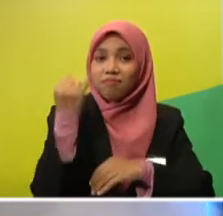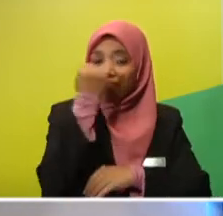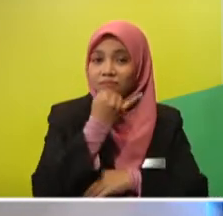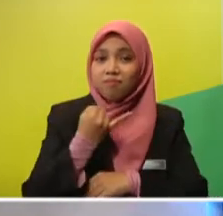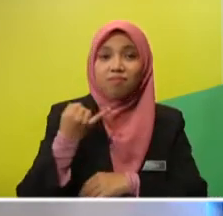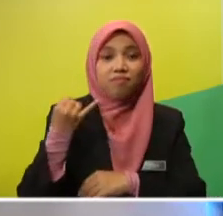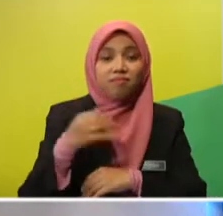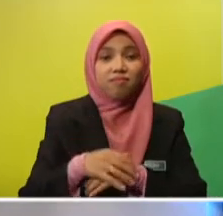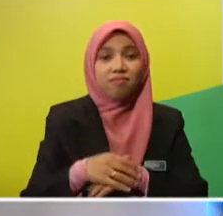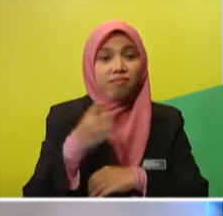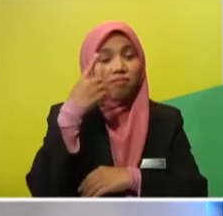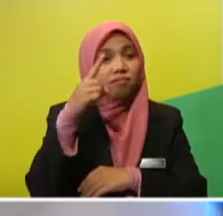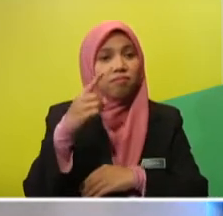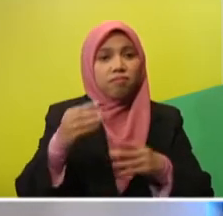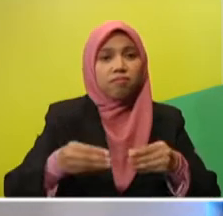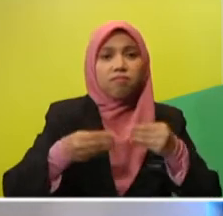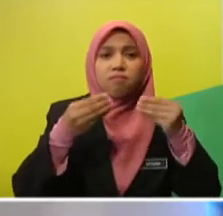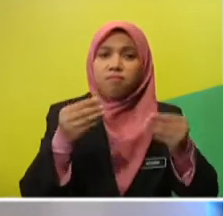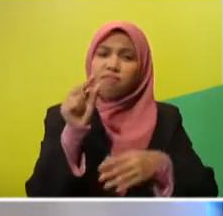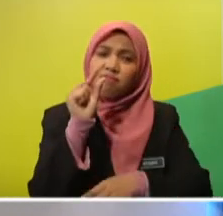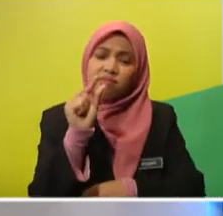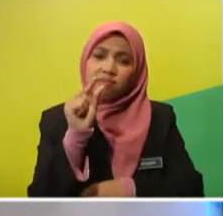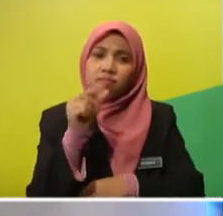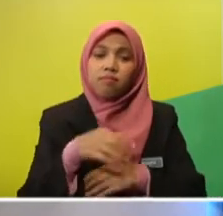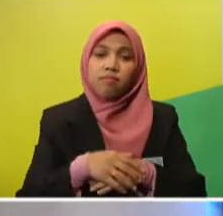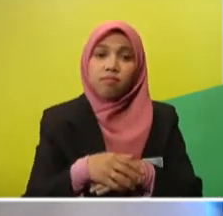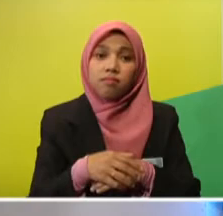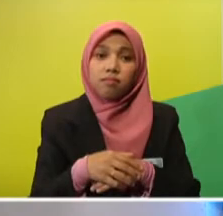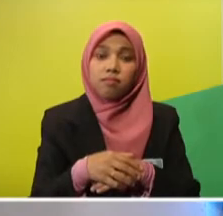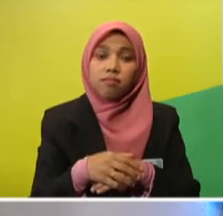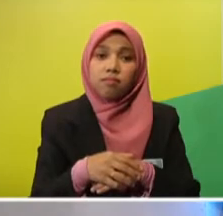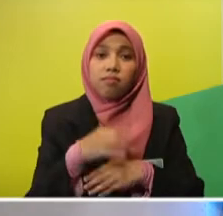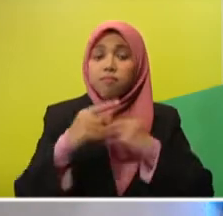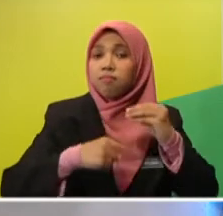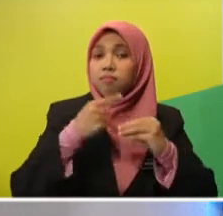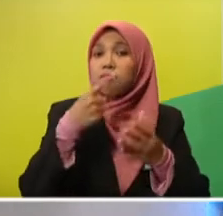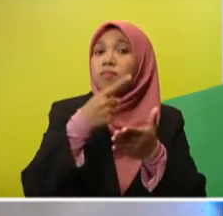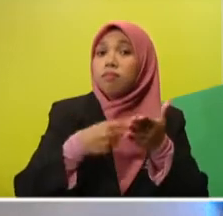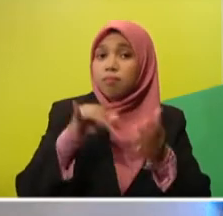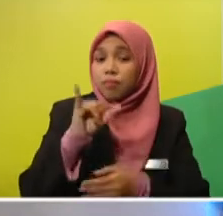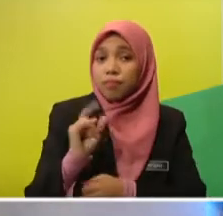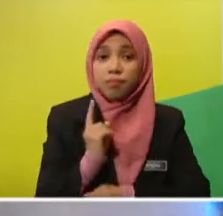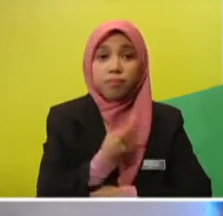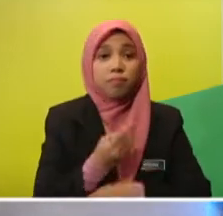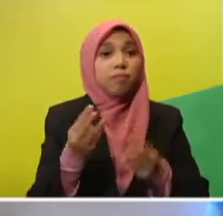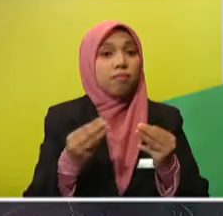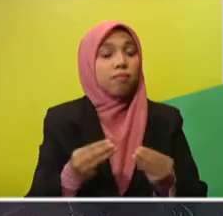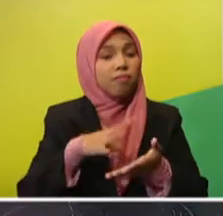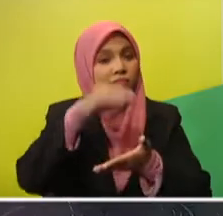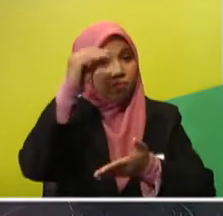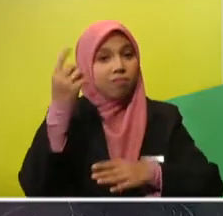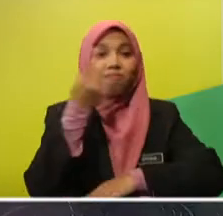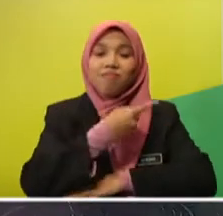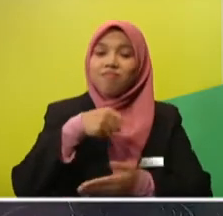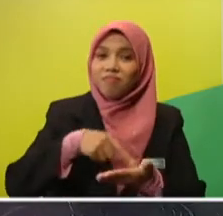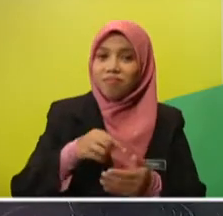kita berikan serba sedikit maklumat berkenaan dengan topik dalam mata pelajaran ini. Silakan.